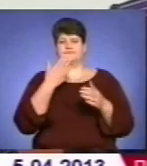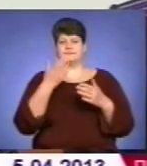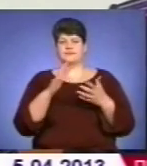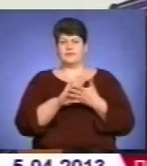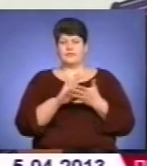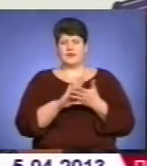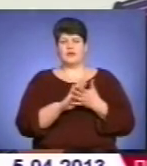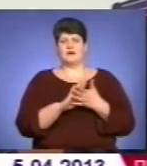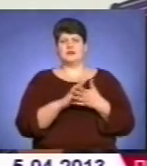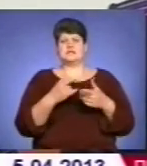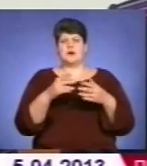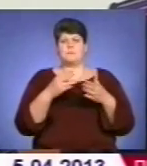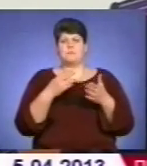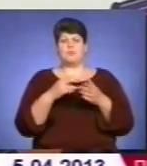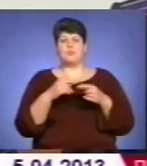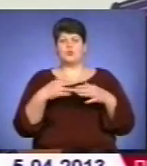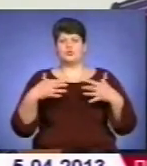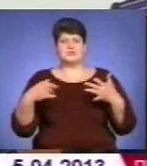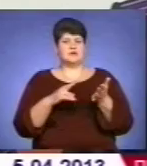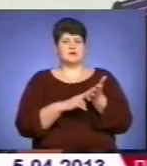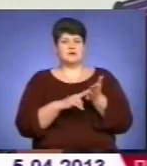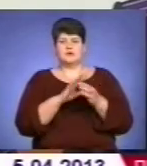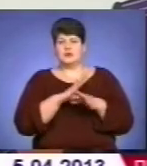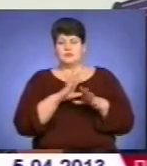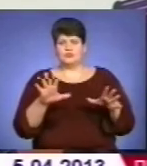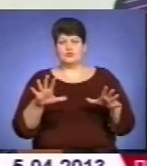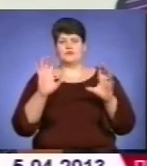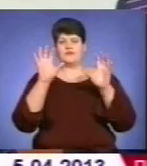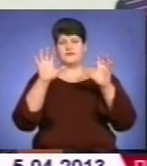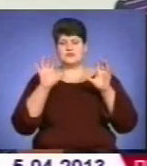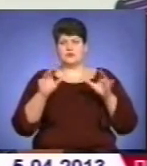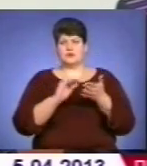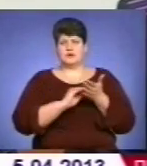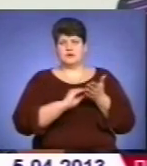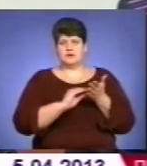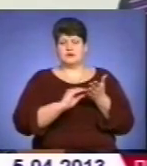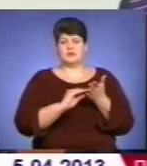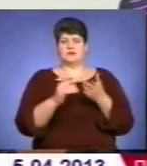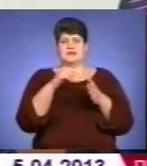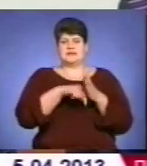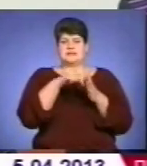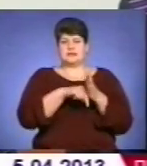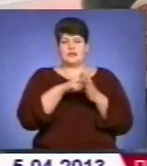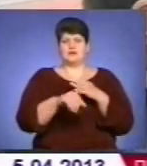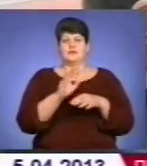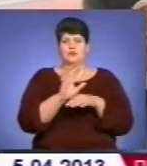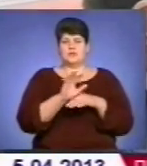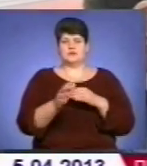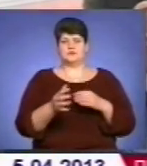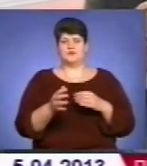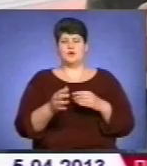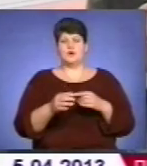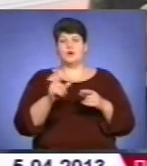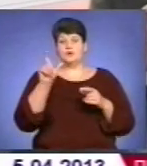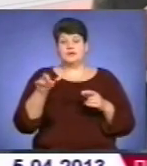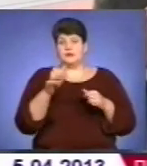не маркувалася, як це передбачено чинним законодавством, з метою інформування споживачів про її склад та виробника. Споживач не